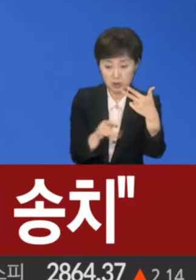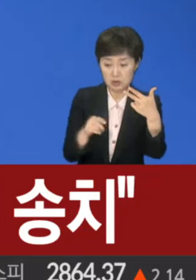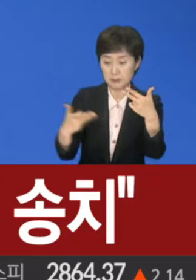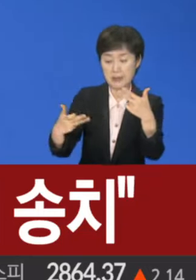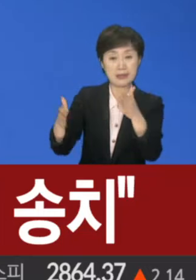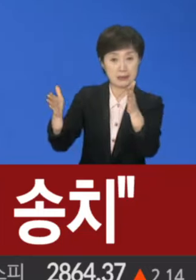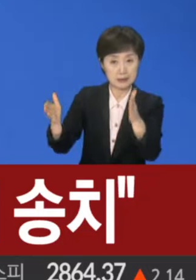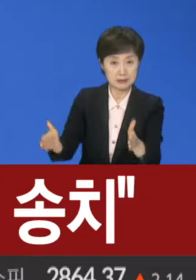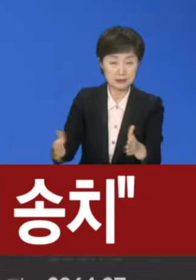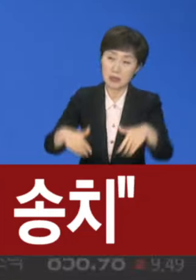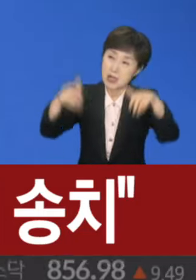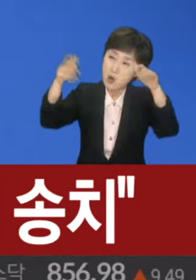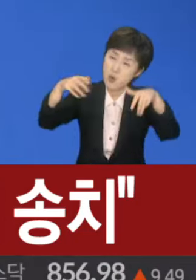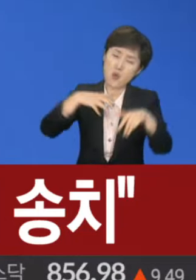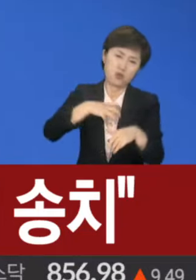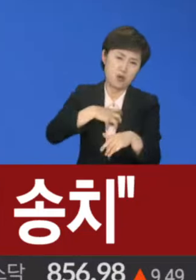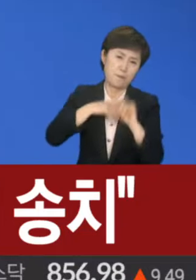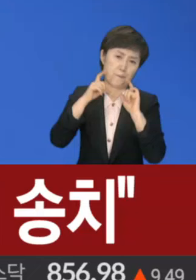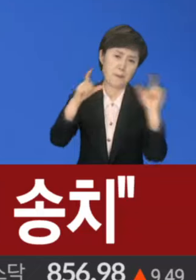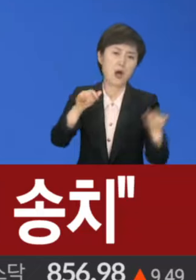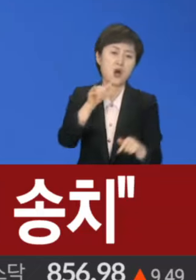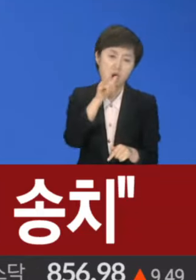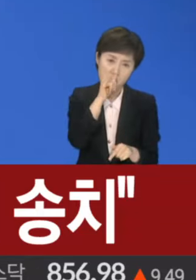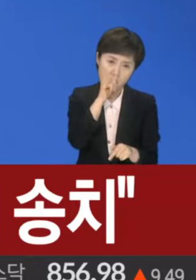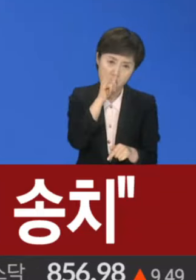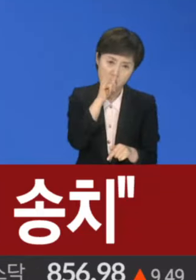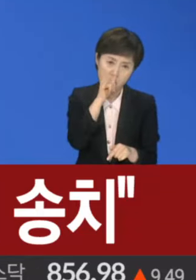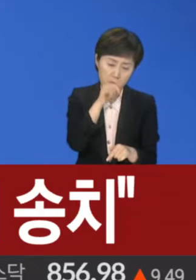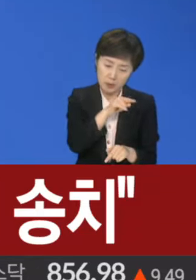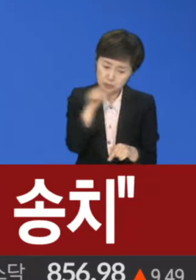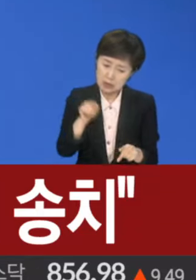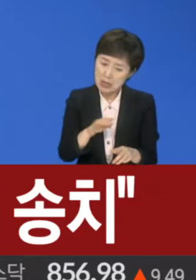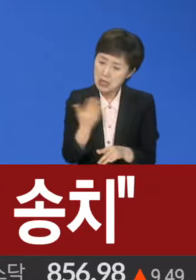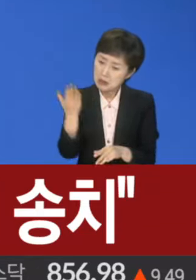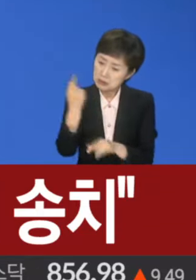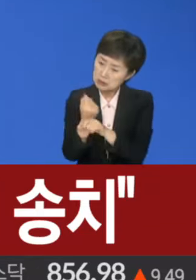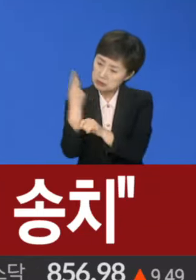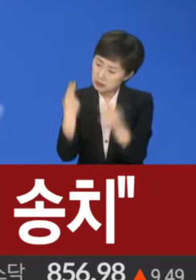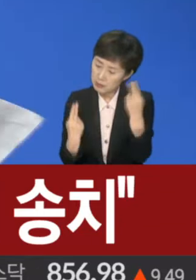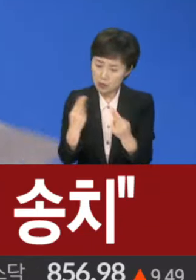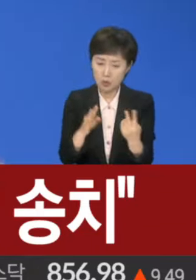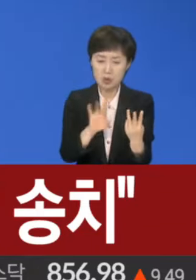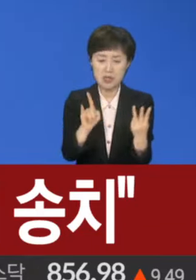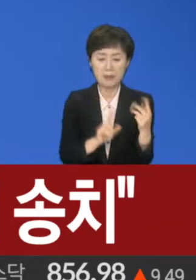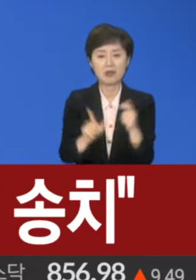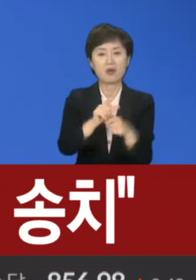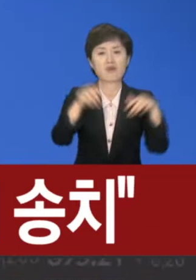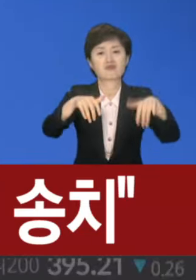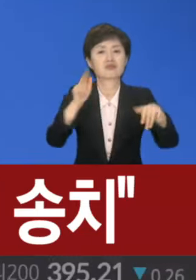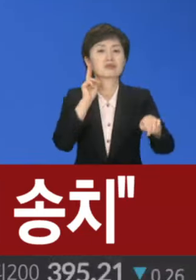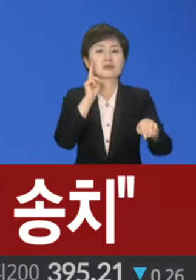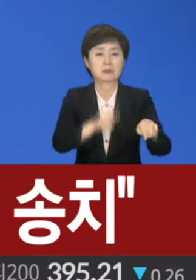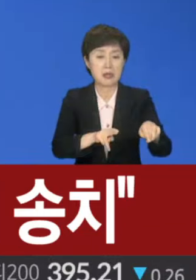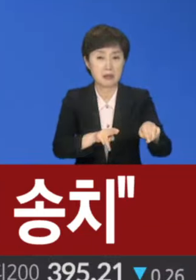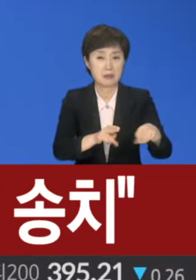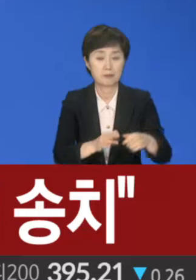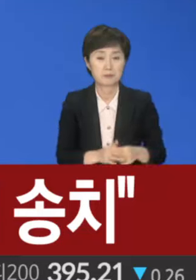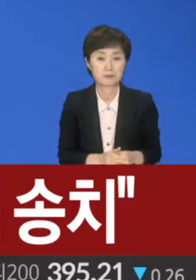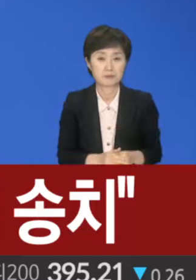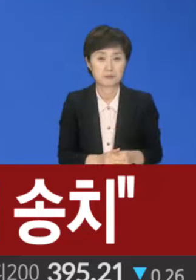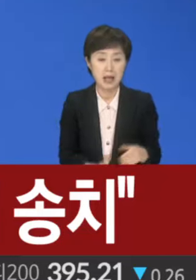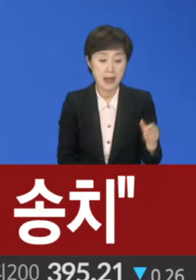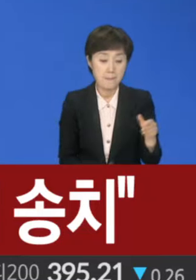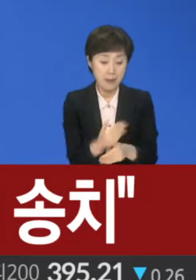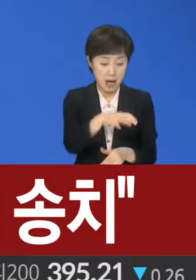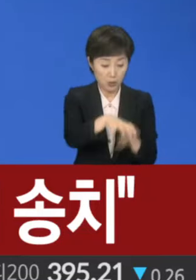18일까지 호우경보가 발효되어 전년 동기간 대비 3배가 넘는 많은 비가 내린 상황이었습니다. 사고